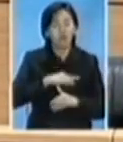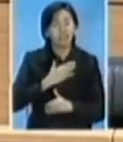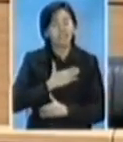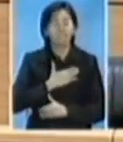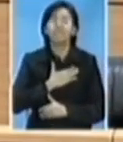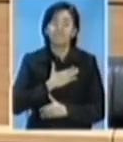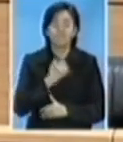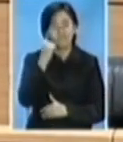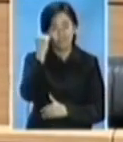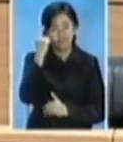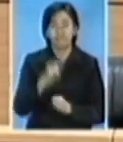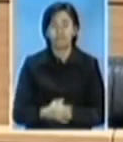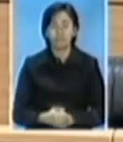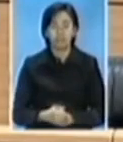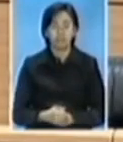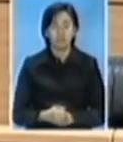ก